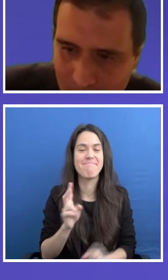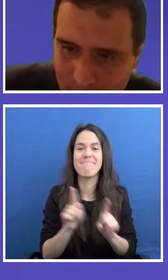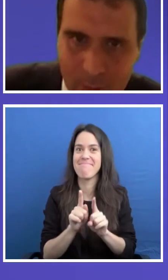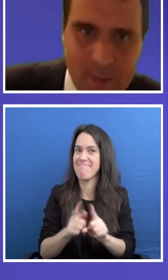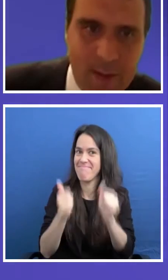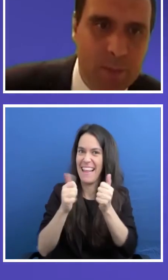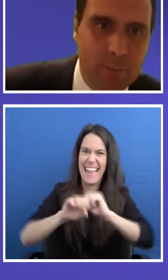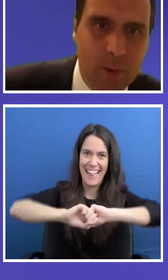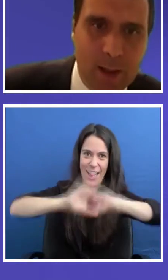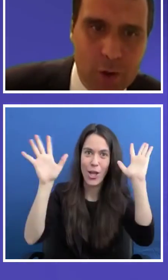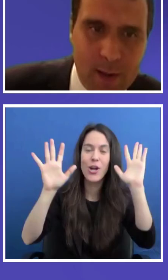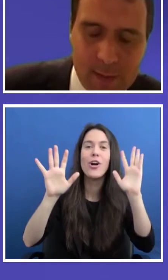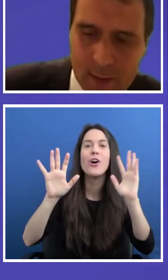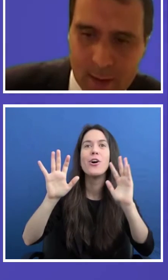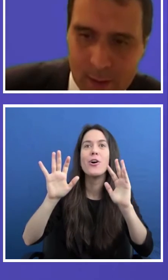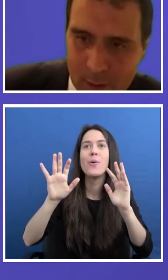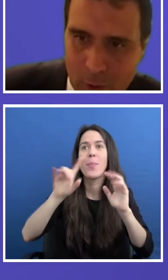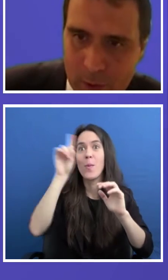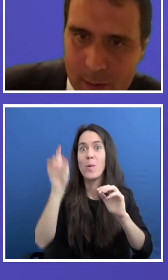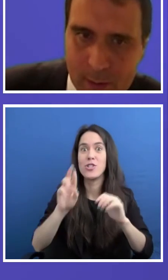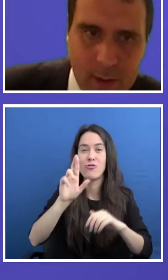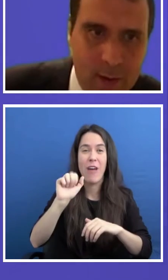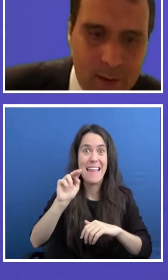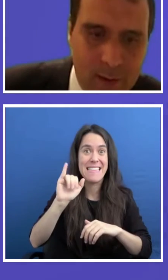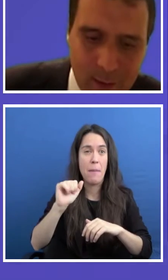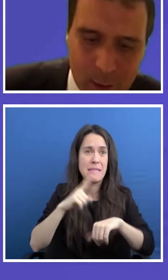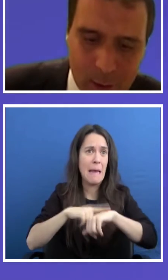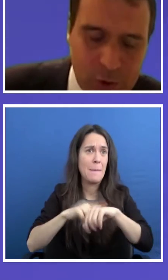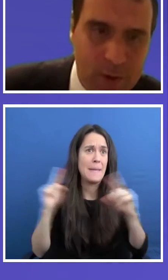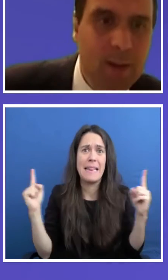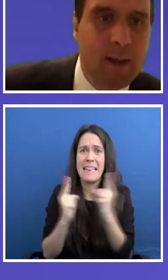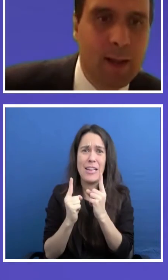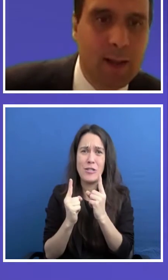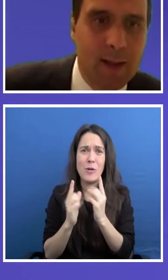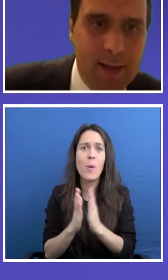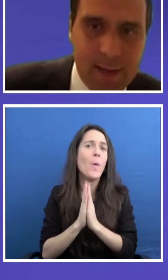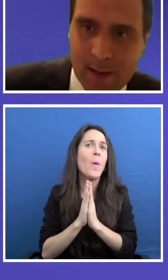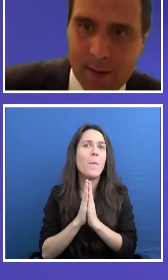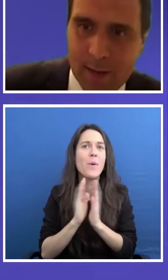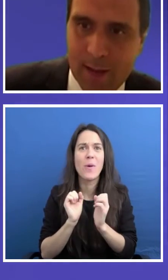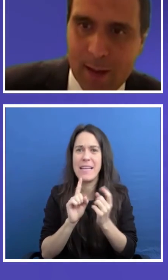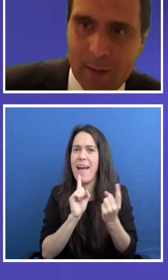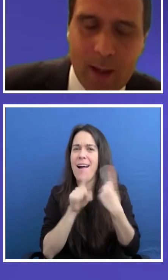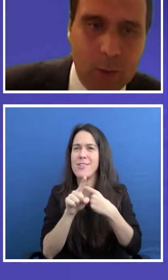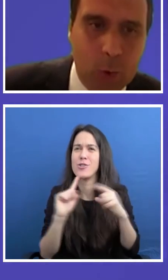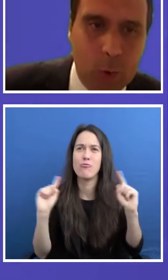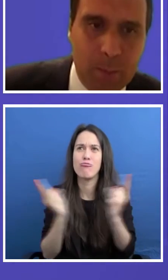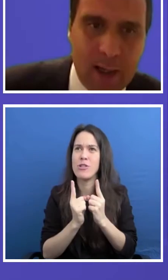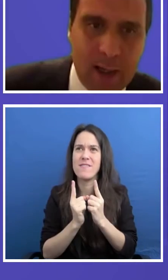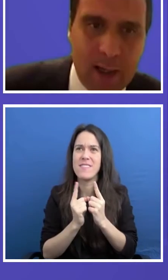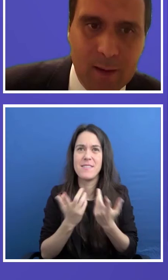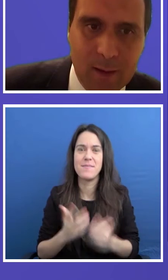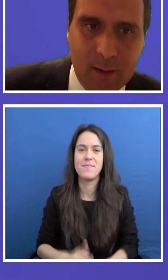don't have enough time. If you can just comment this question. هل تعتقدين أن